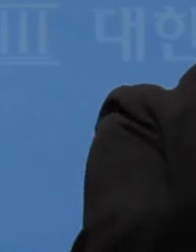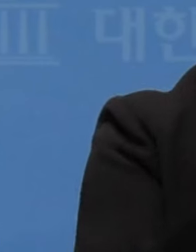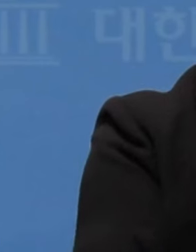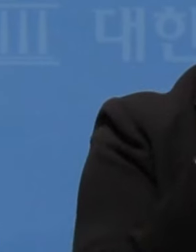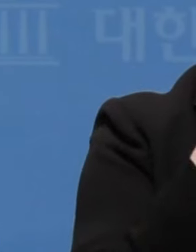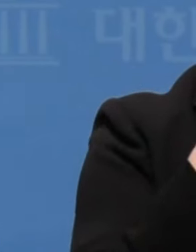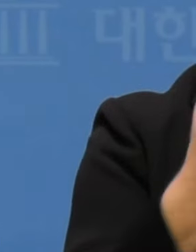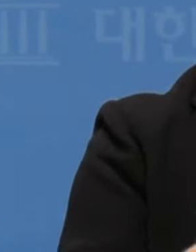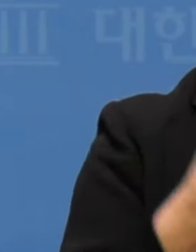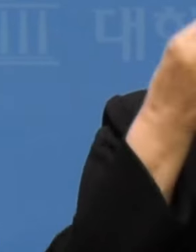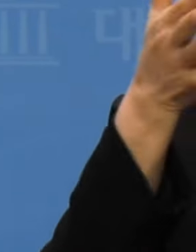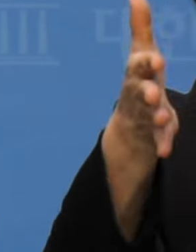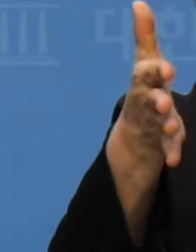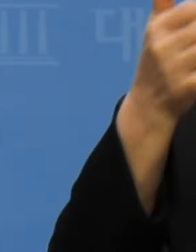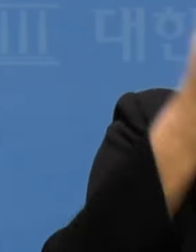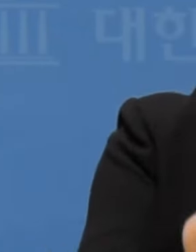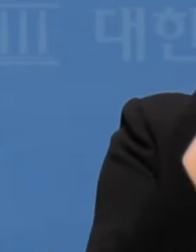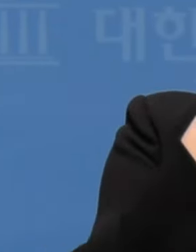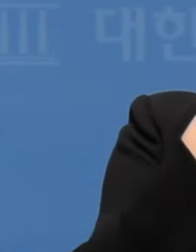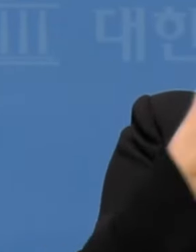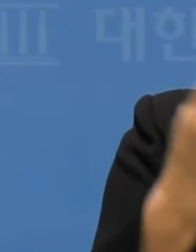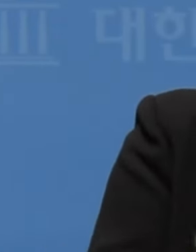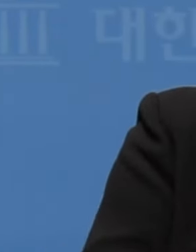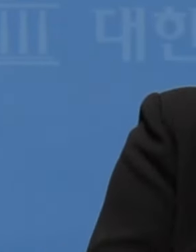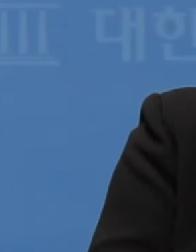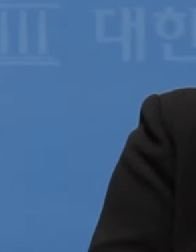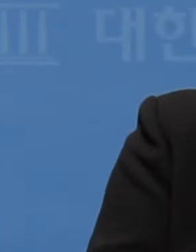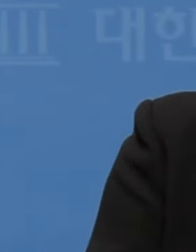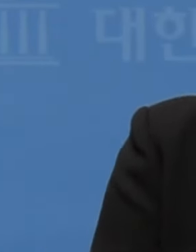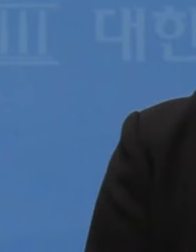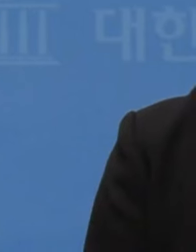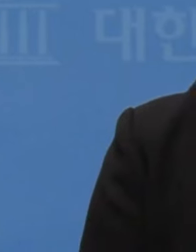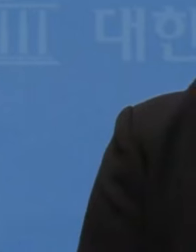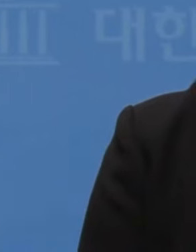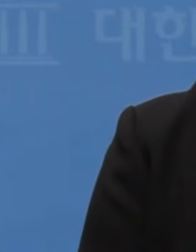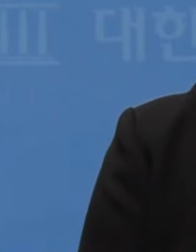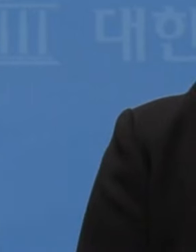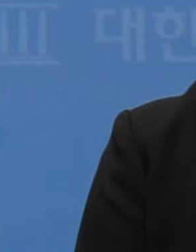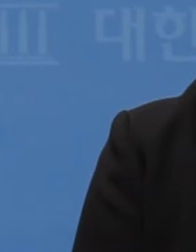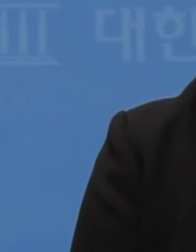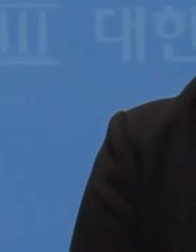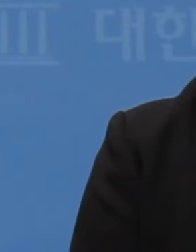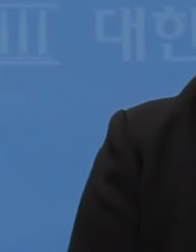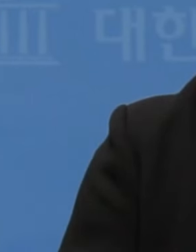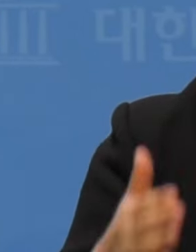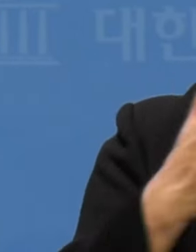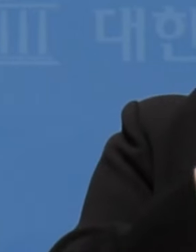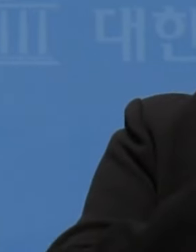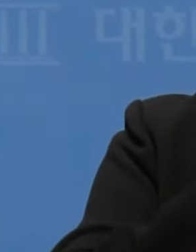않아 생색만 내고 결과가 없다는 비판이 끊이지 않고 있습니다. 저